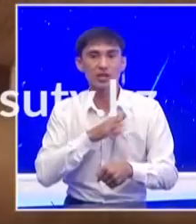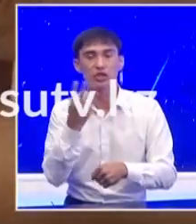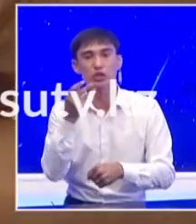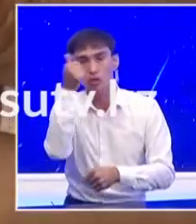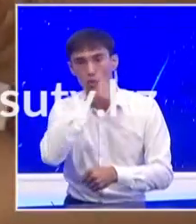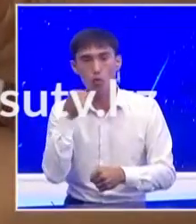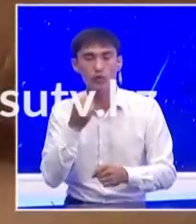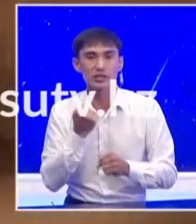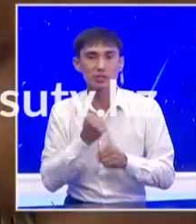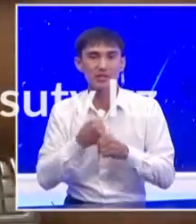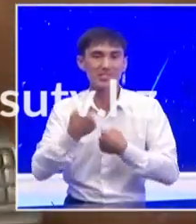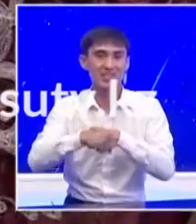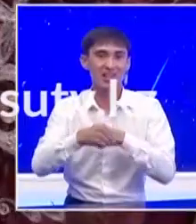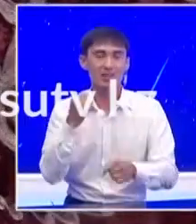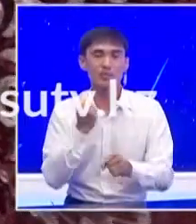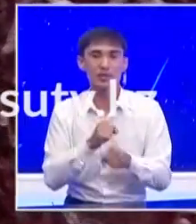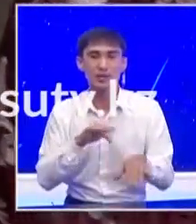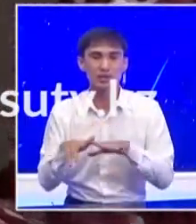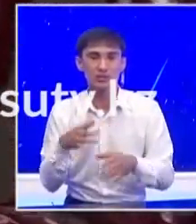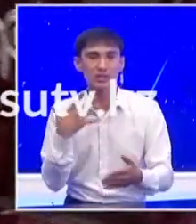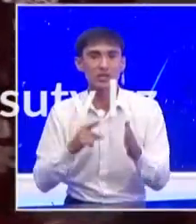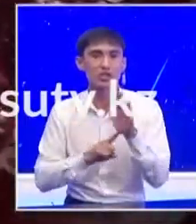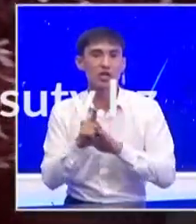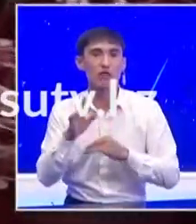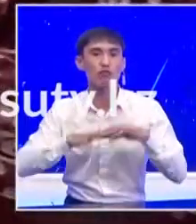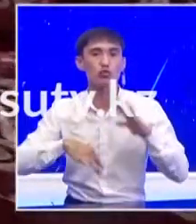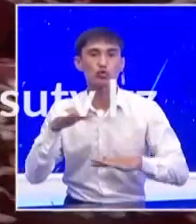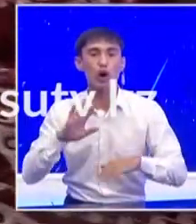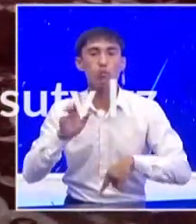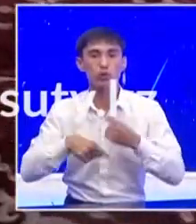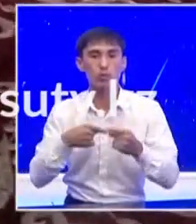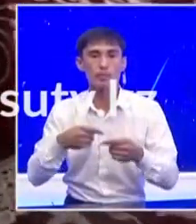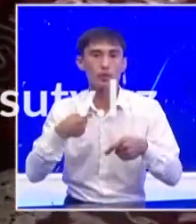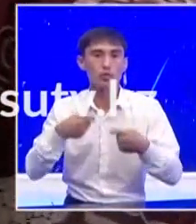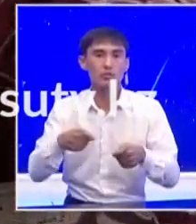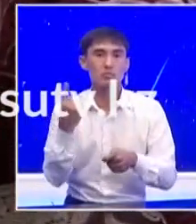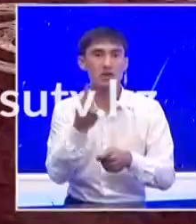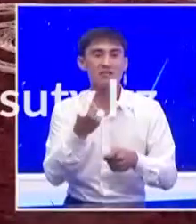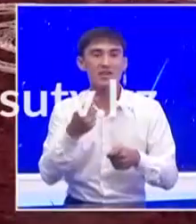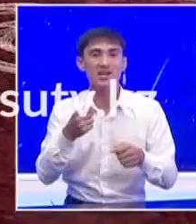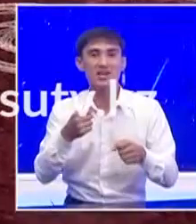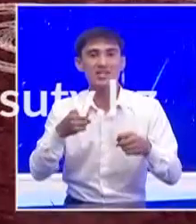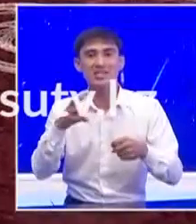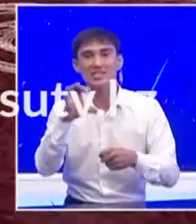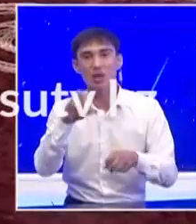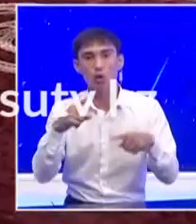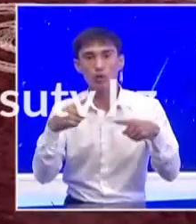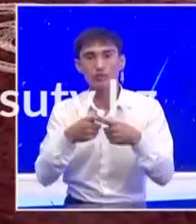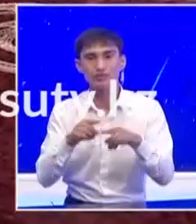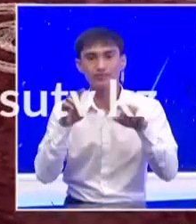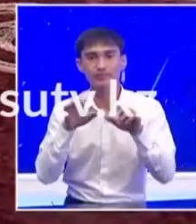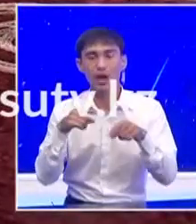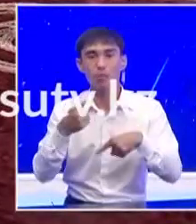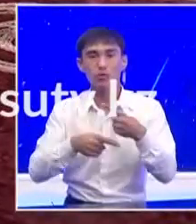профессионально занимается столярным делом. Сначала все изготавливал вручную, потом приобрел свой первый станок. И тогда дело пошло гораздо быстрее.